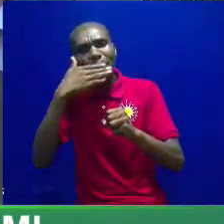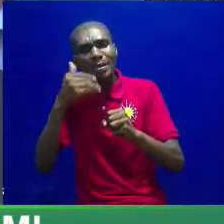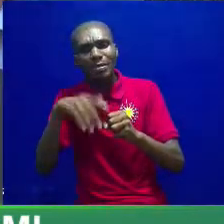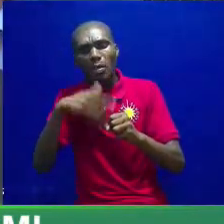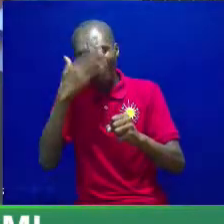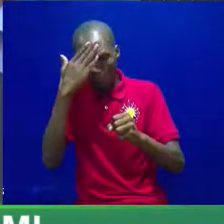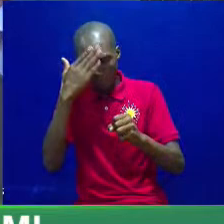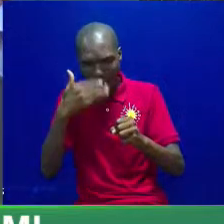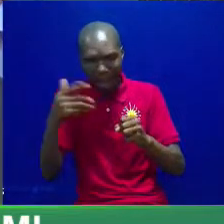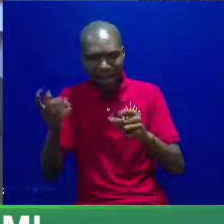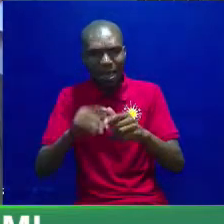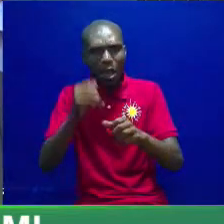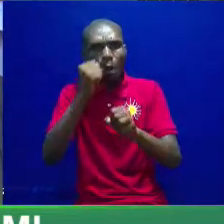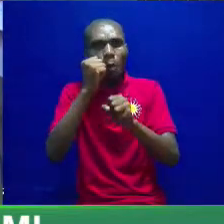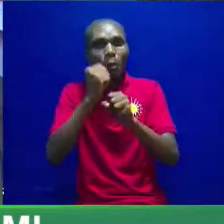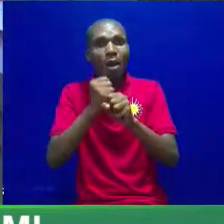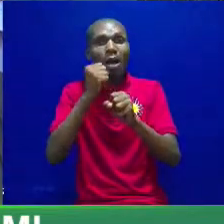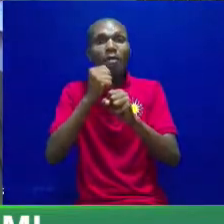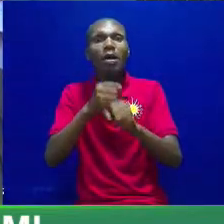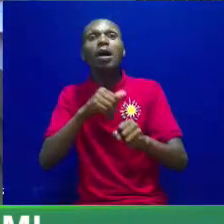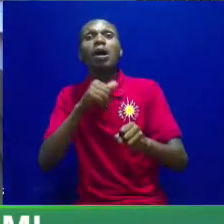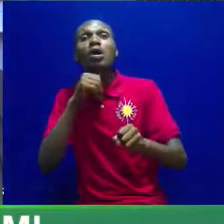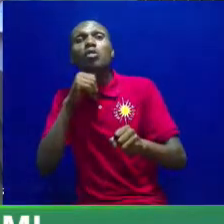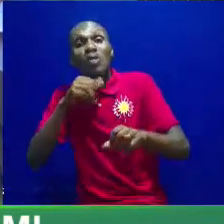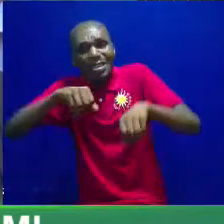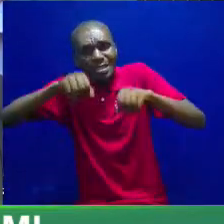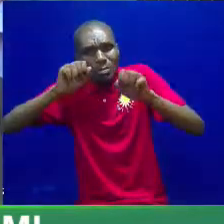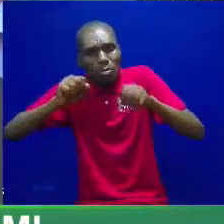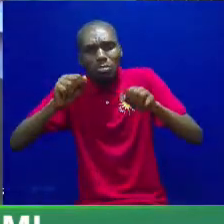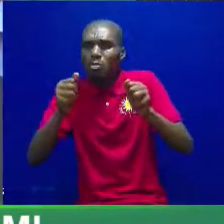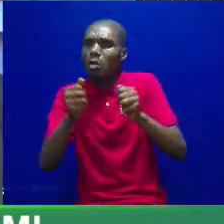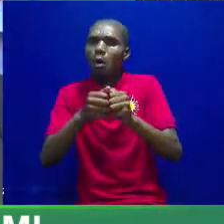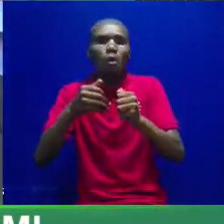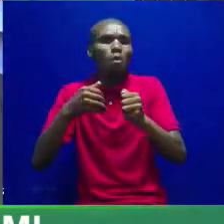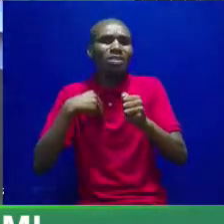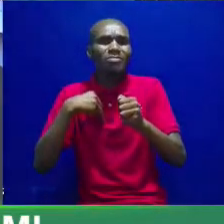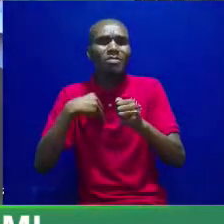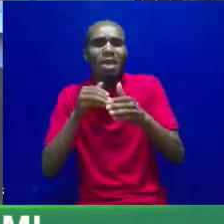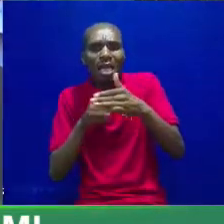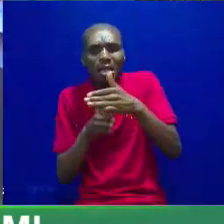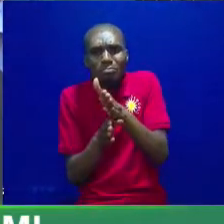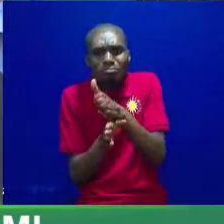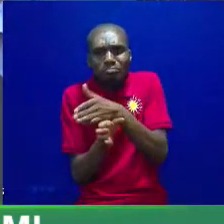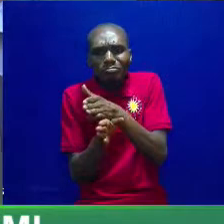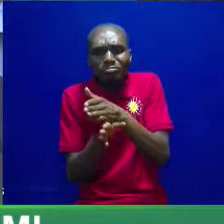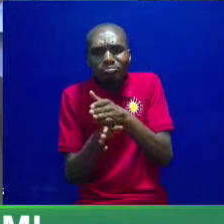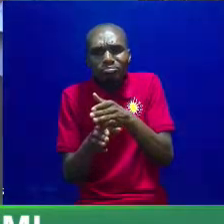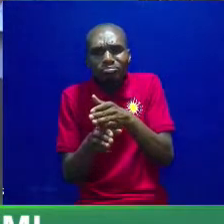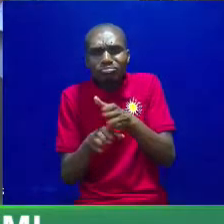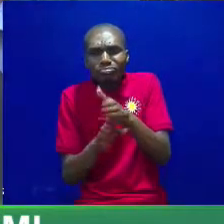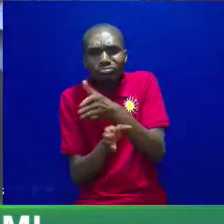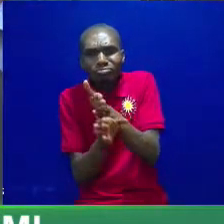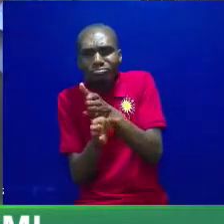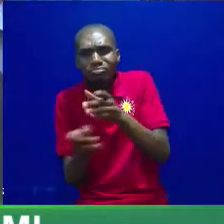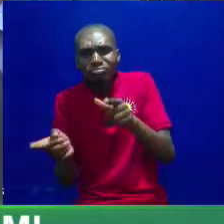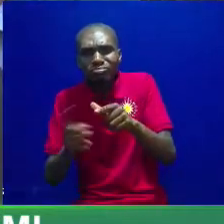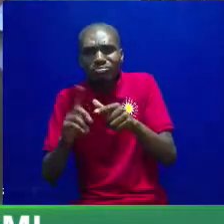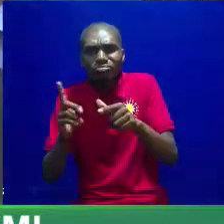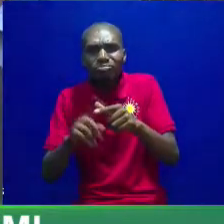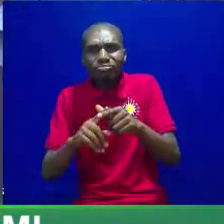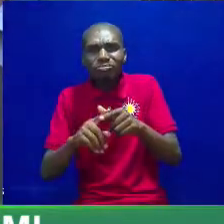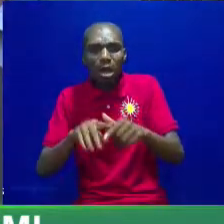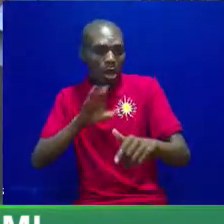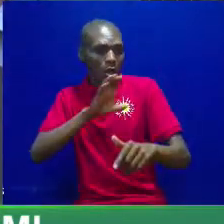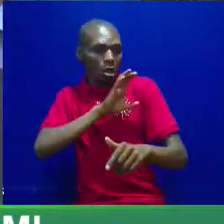sababu egasie yiga ntore kwenye ara tueka iko ya renge nkora abanda abaitwa karosho bokora gaiga bakarosi